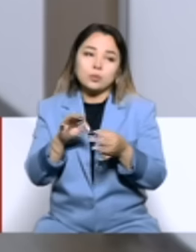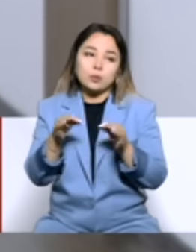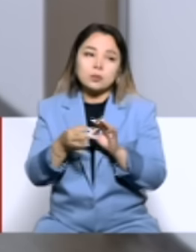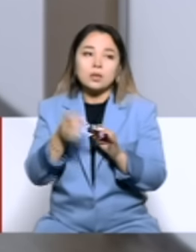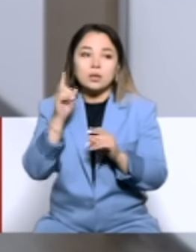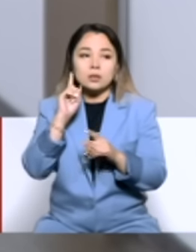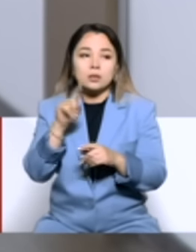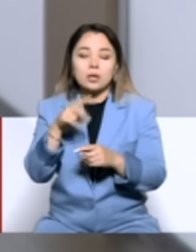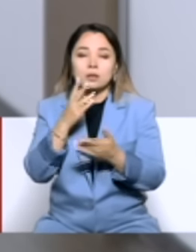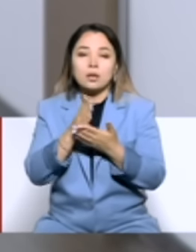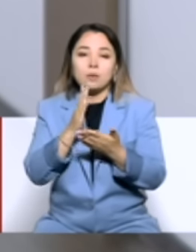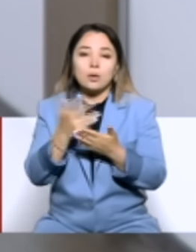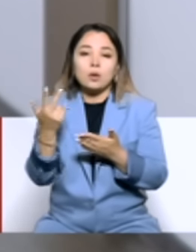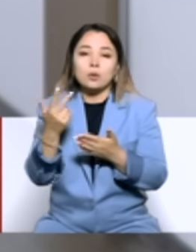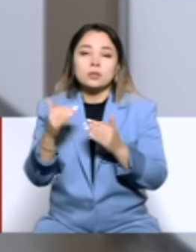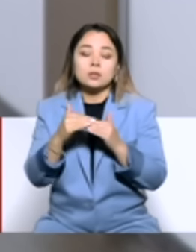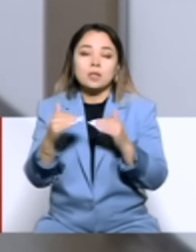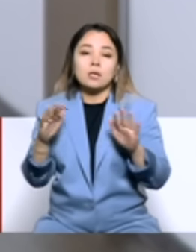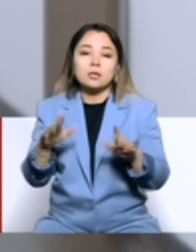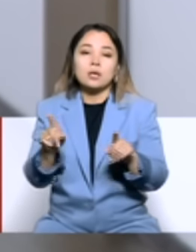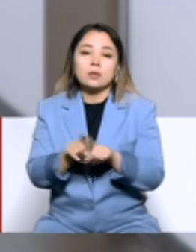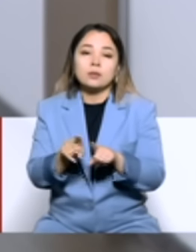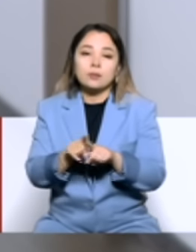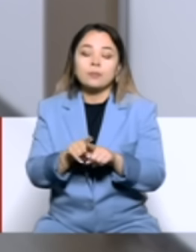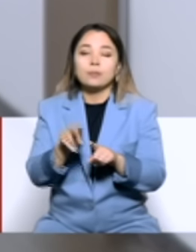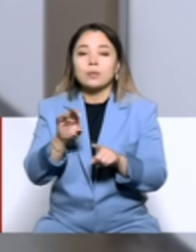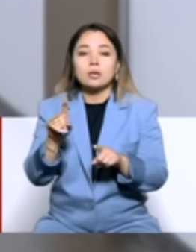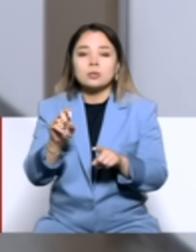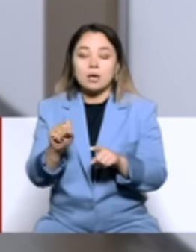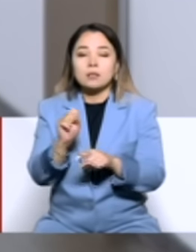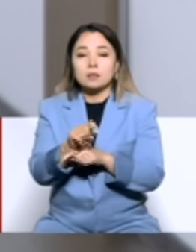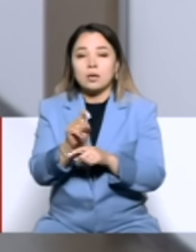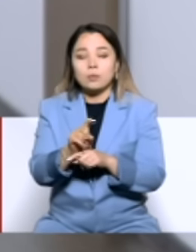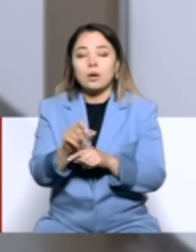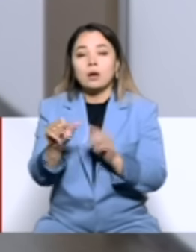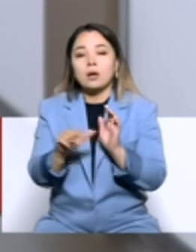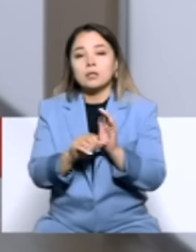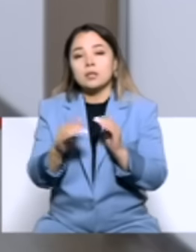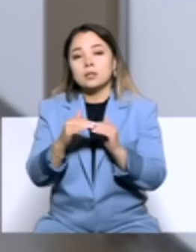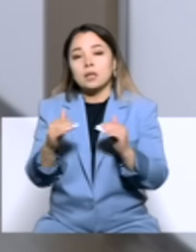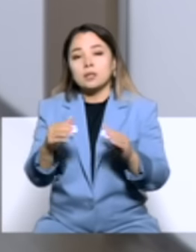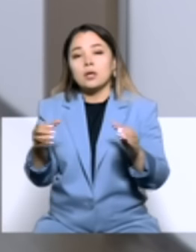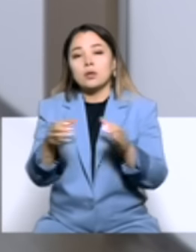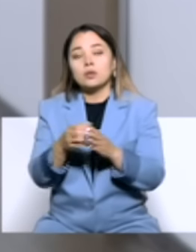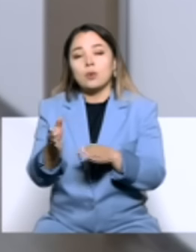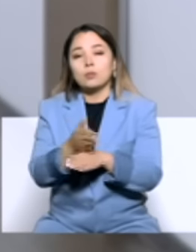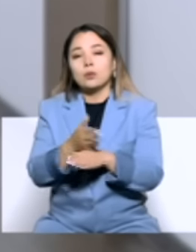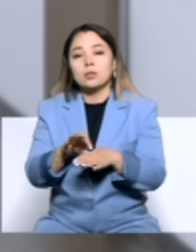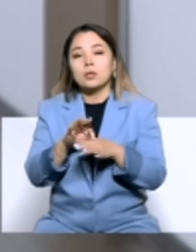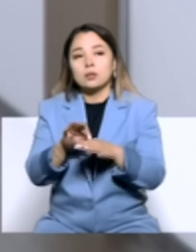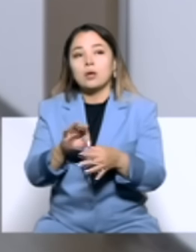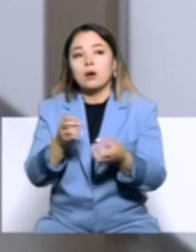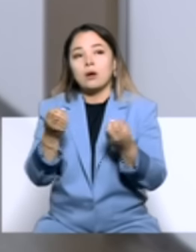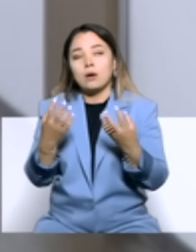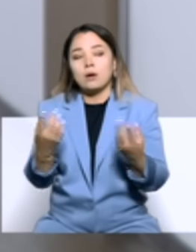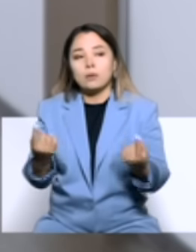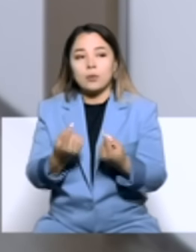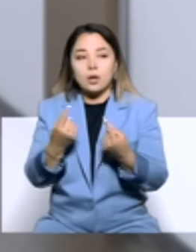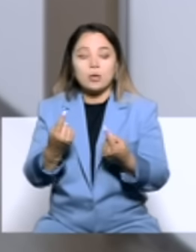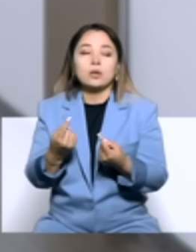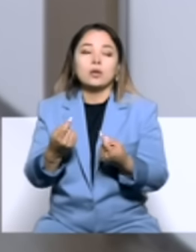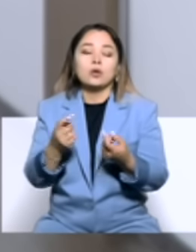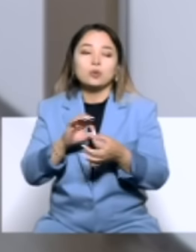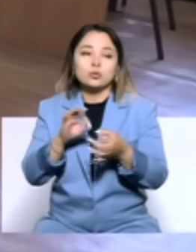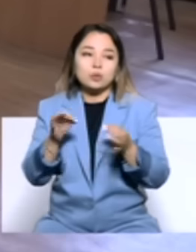ол тапсырмаларды орындау. 3-ші деңгей дегеніміз не? Мысалы, ПИЗА-ның тапсырмалары 6 деңгейге бөлінеді. Қарапайымның күрделіге. 3-ші дегеніміз